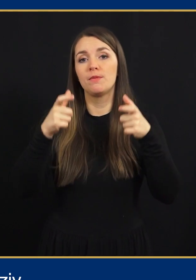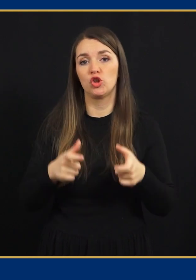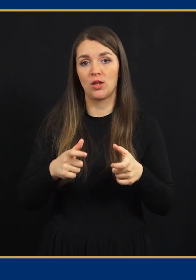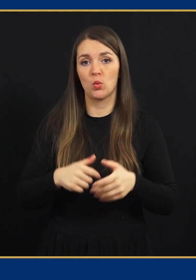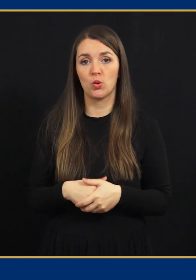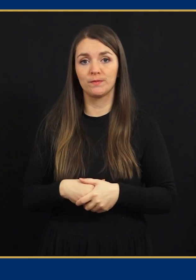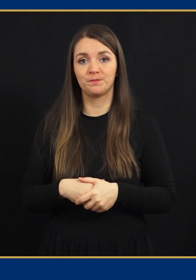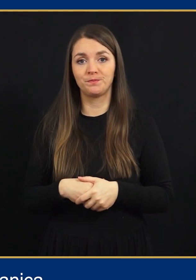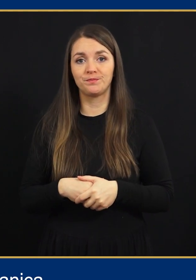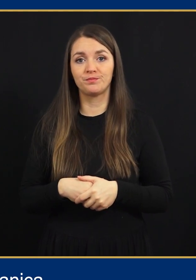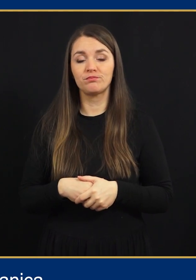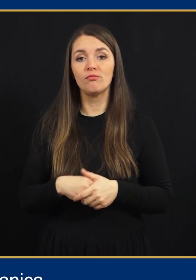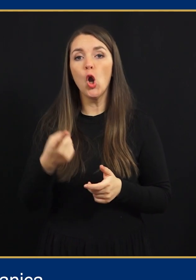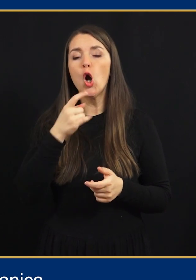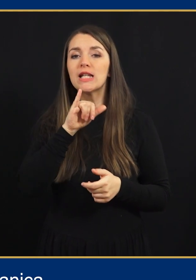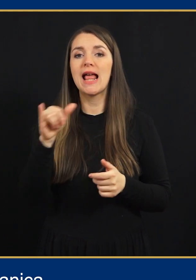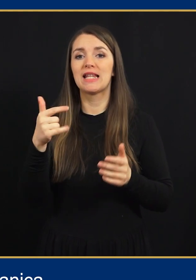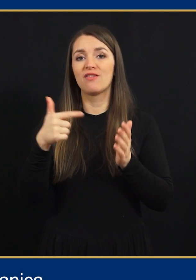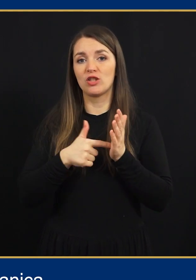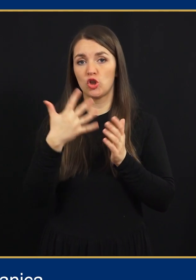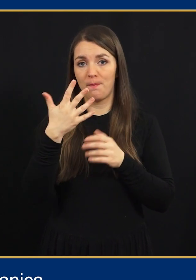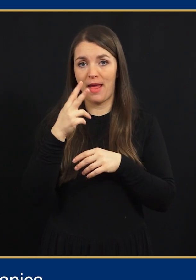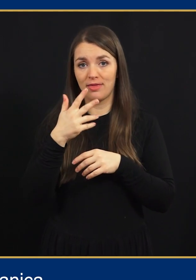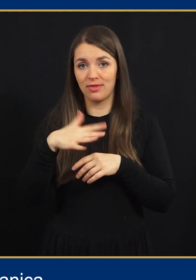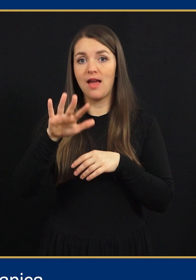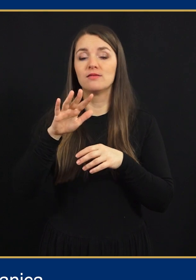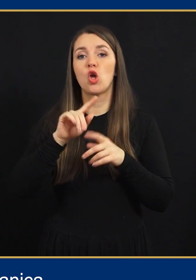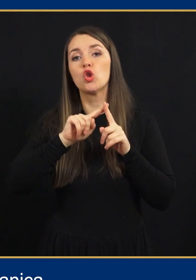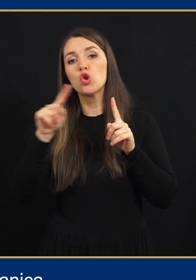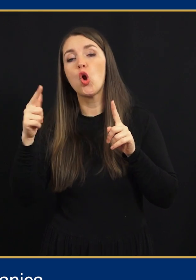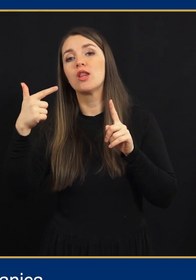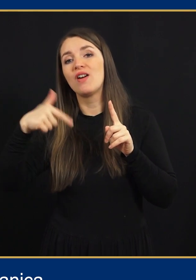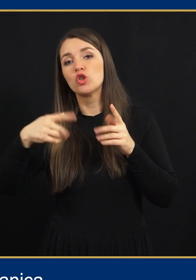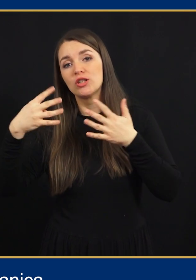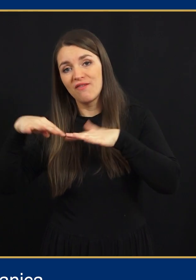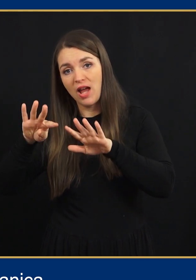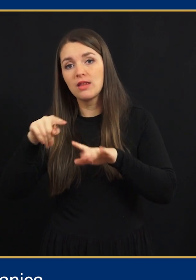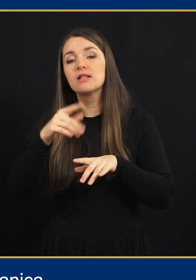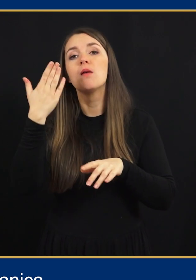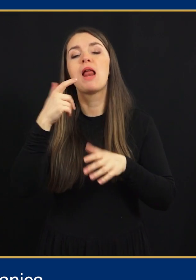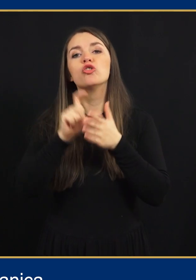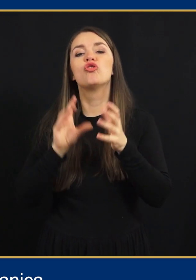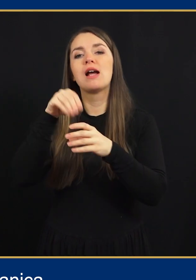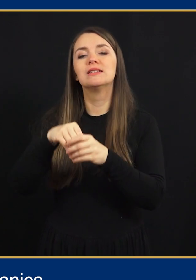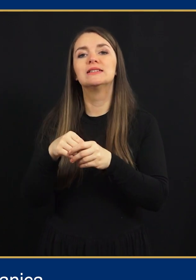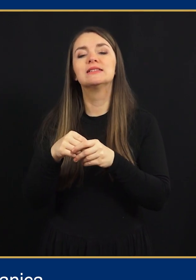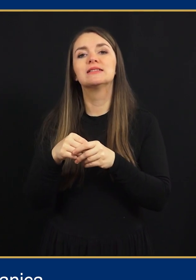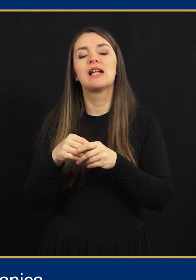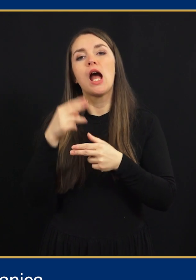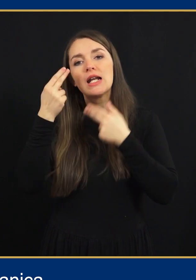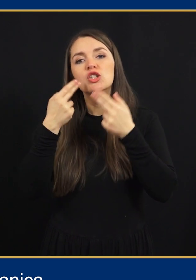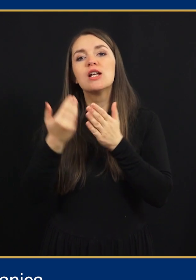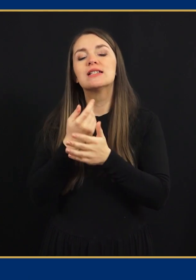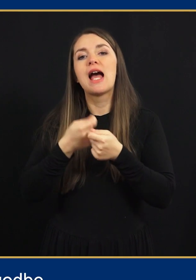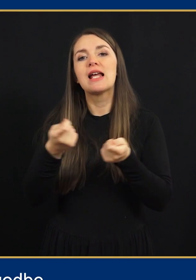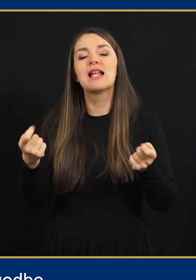inštitutu. Od leta 2015 do 2019 je bila članica žirije za